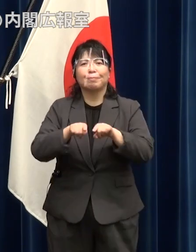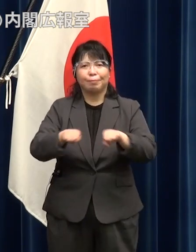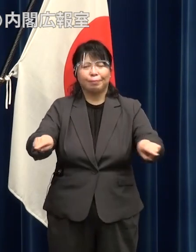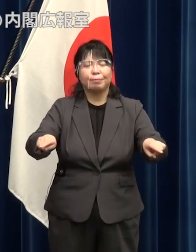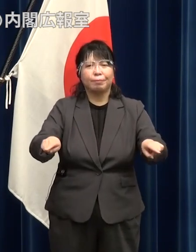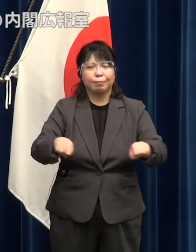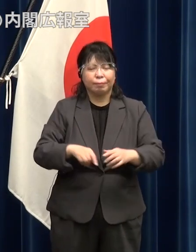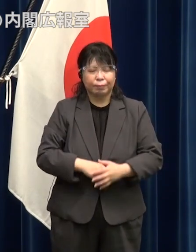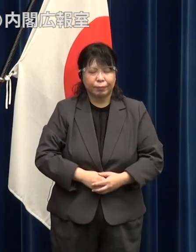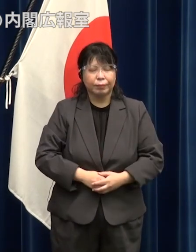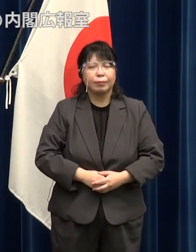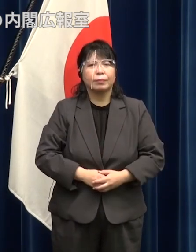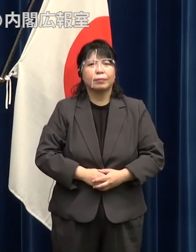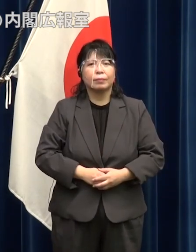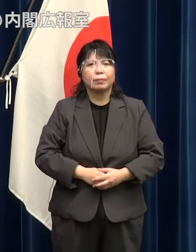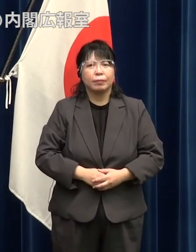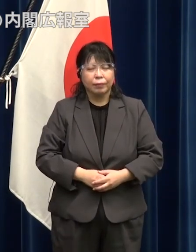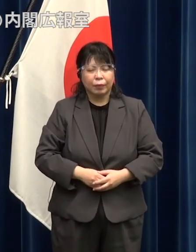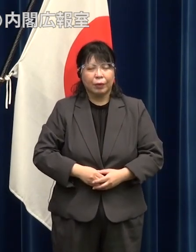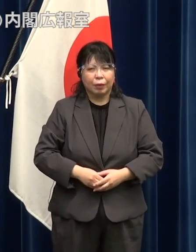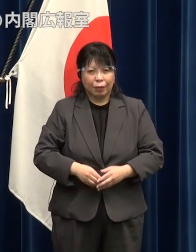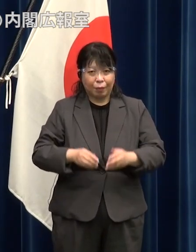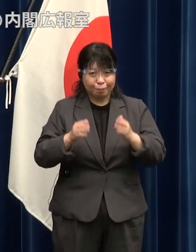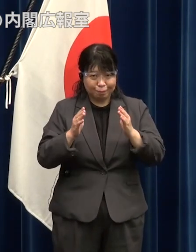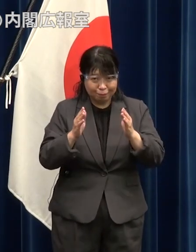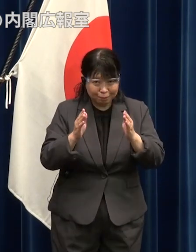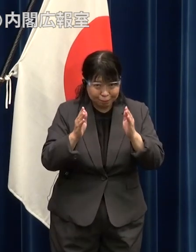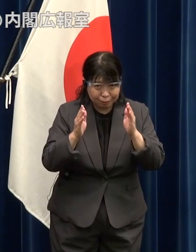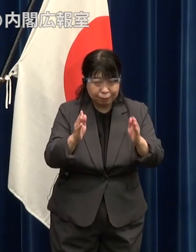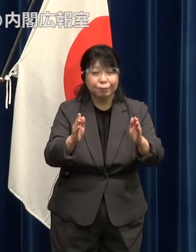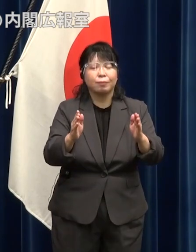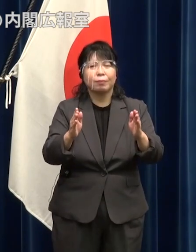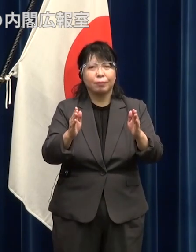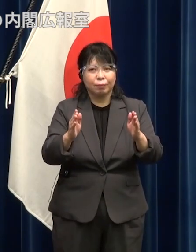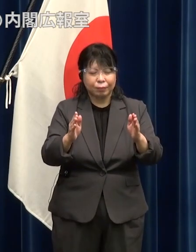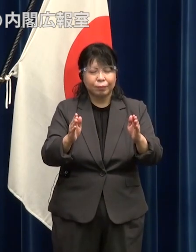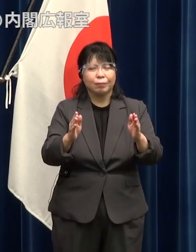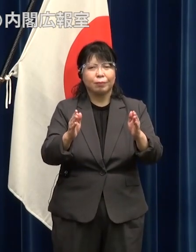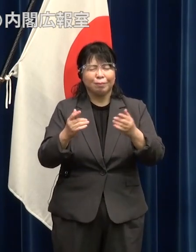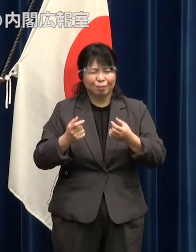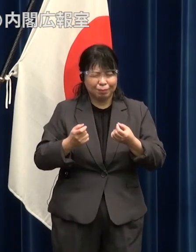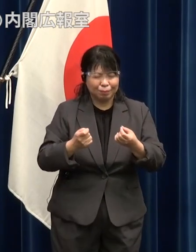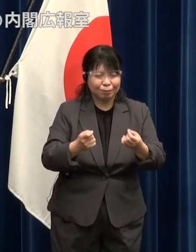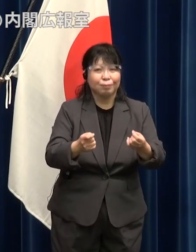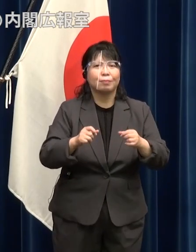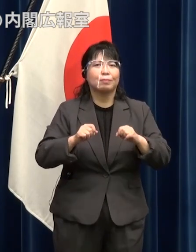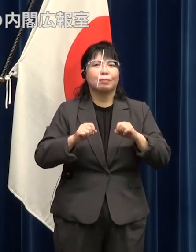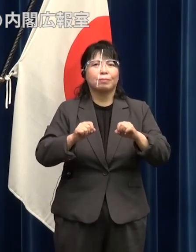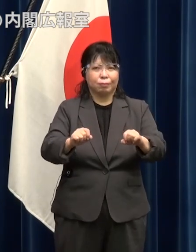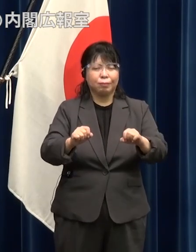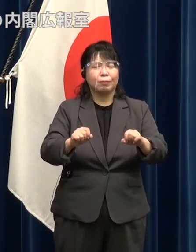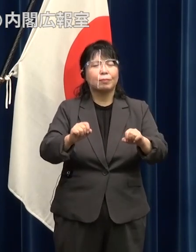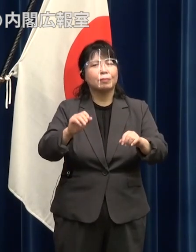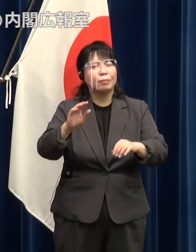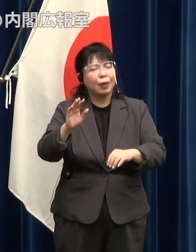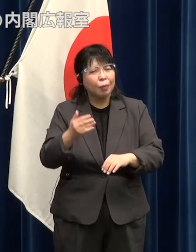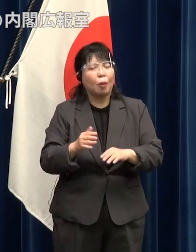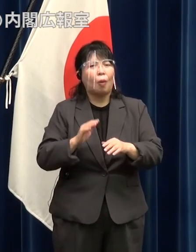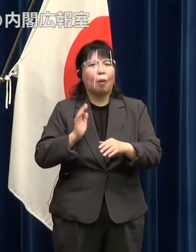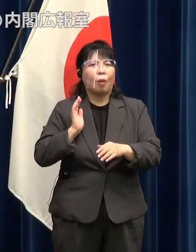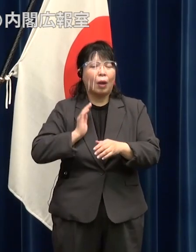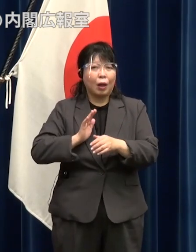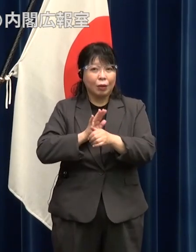徹尾貫いてまいりたいと思います。しかしながら現時点で内閣改造